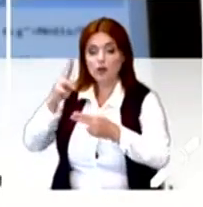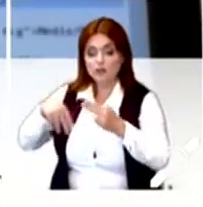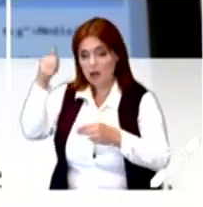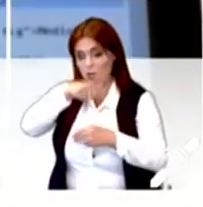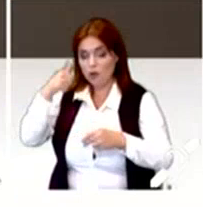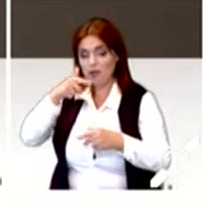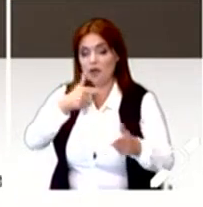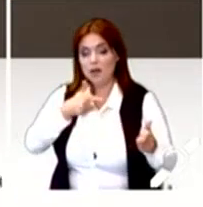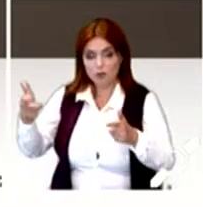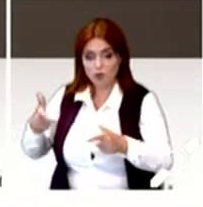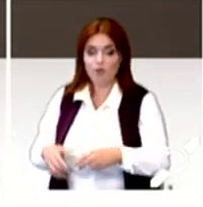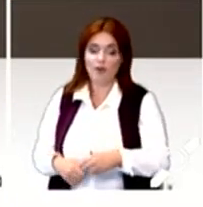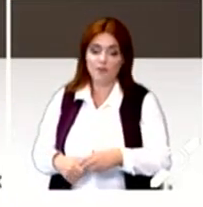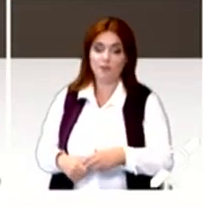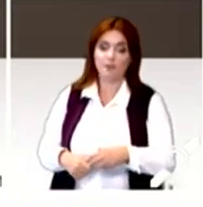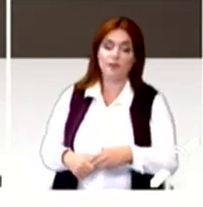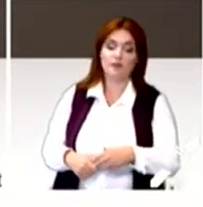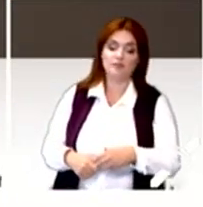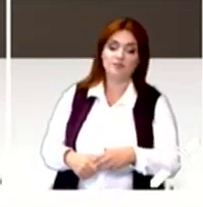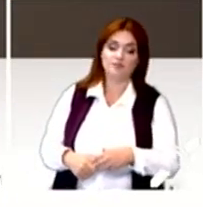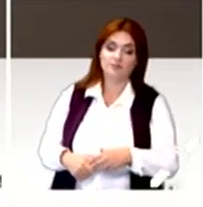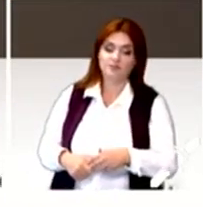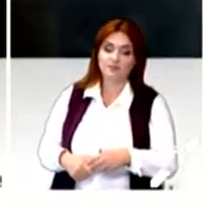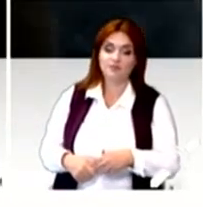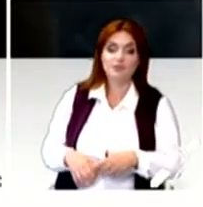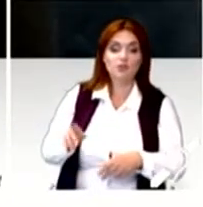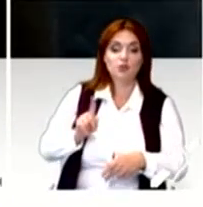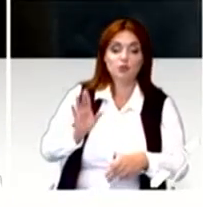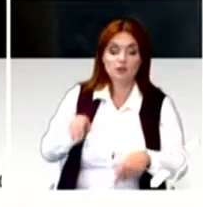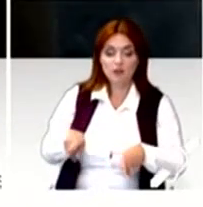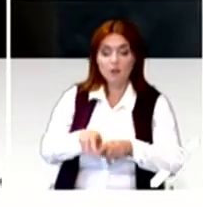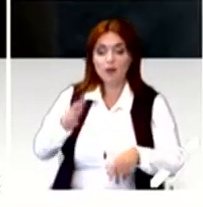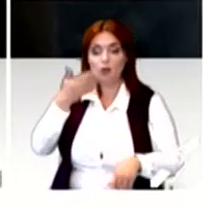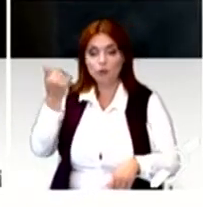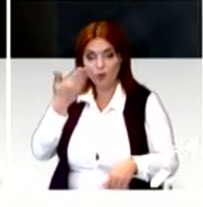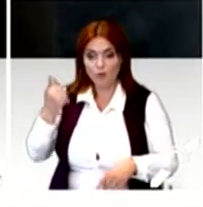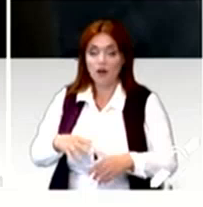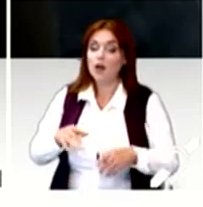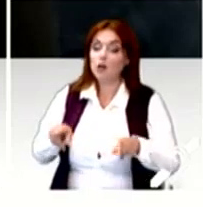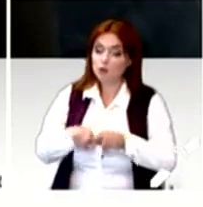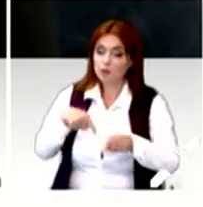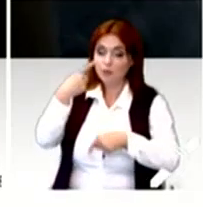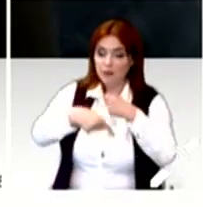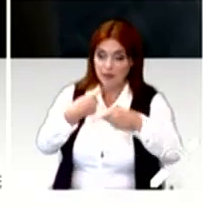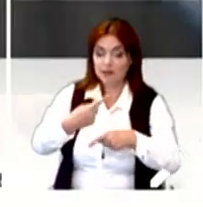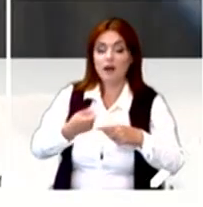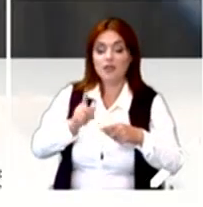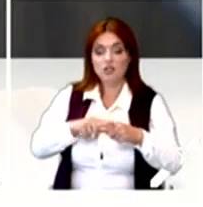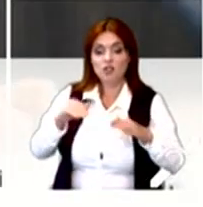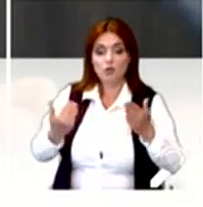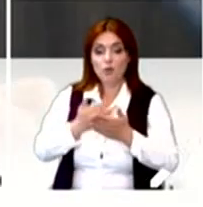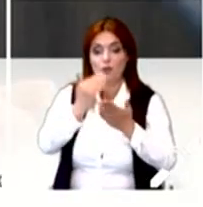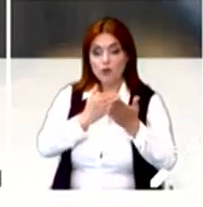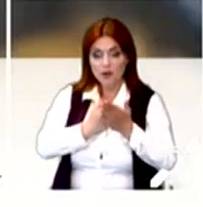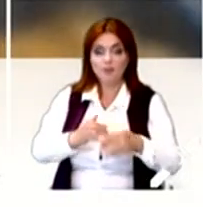dețină o identitate digitală și să interacționeze simplu și comod cu autoritățile statului. Tot prin intermediul aplicației vor putea fi